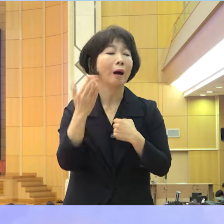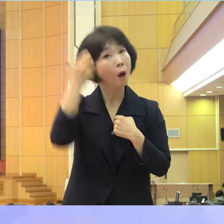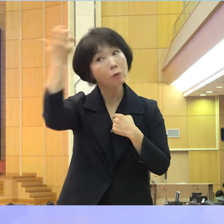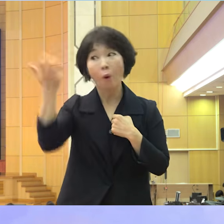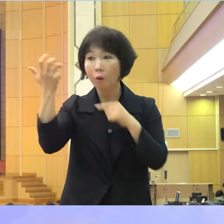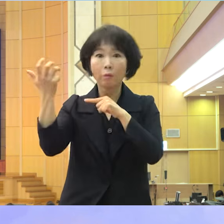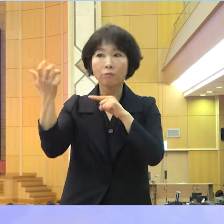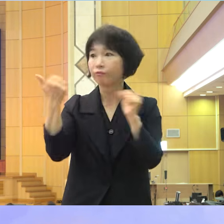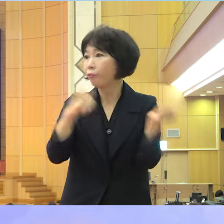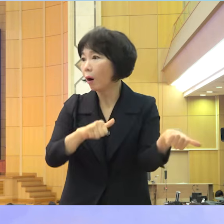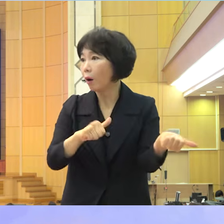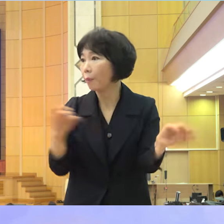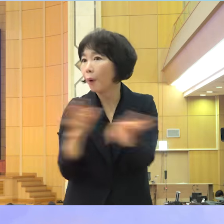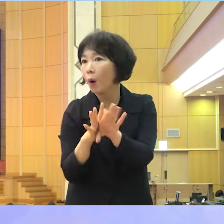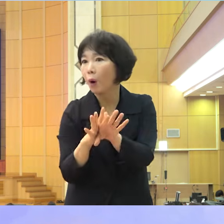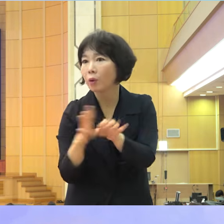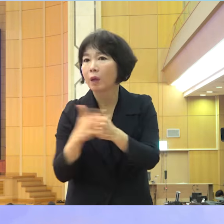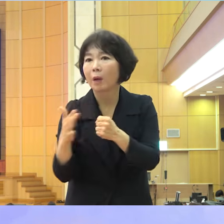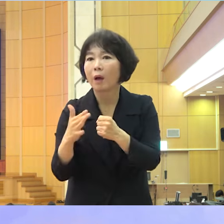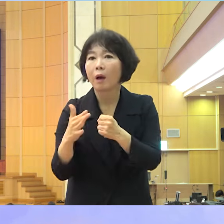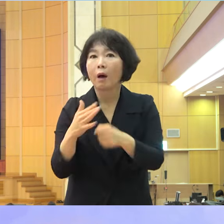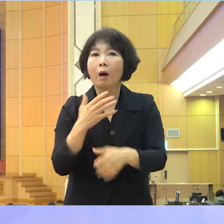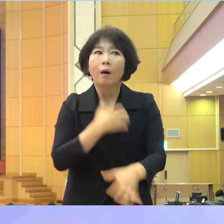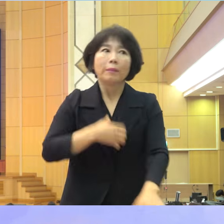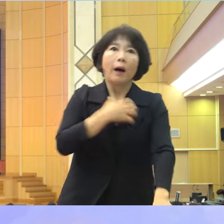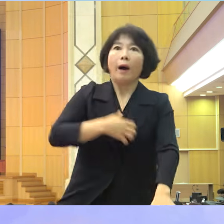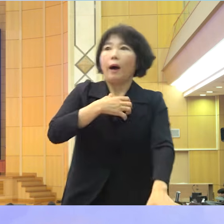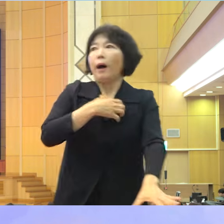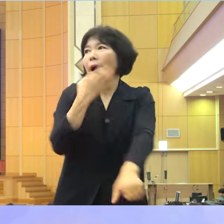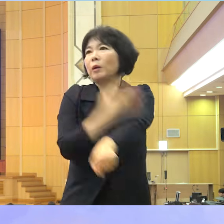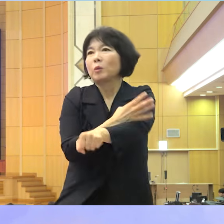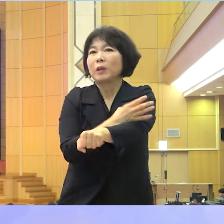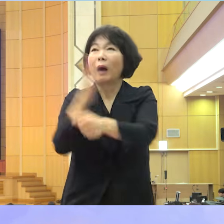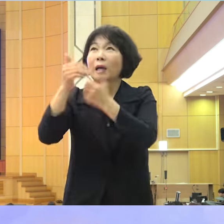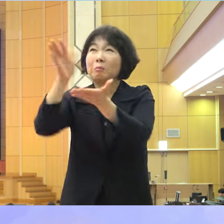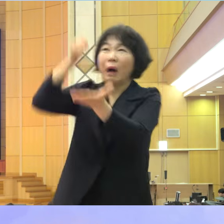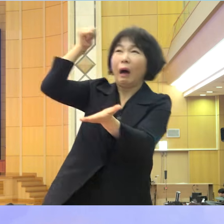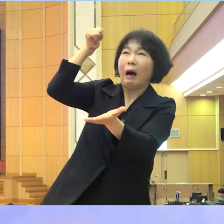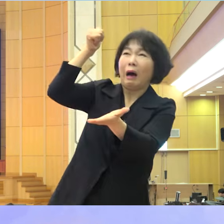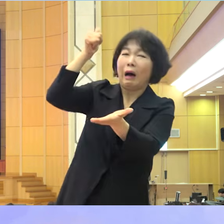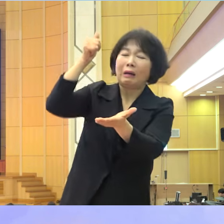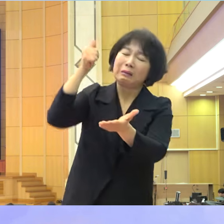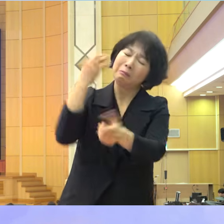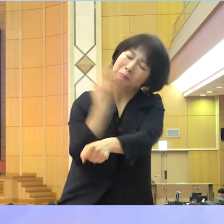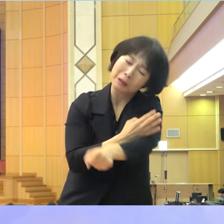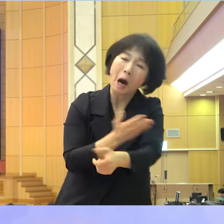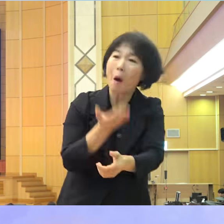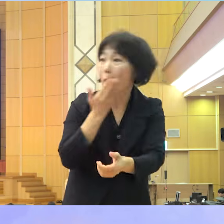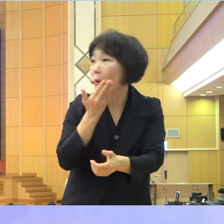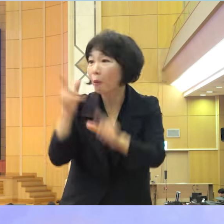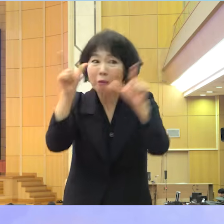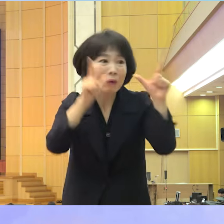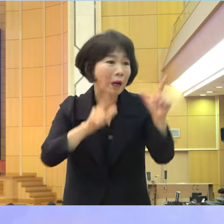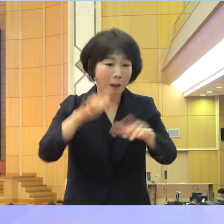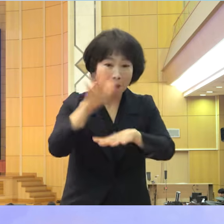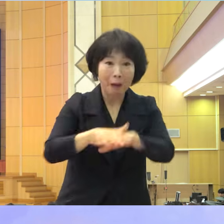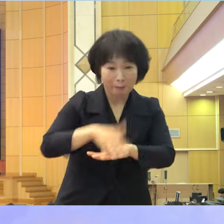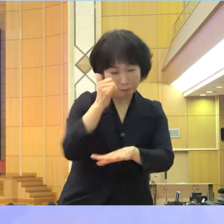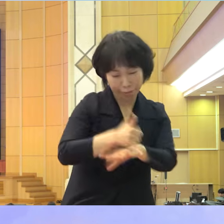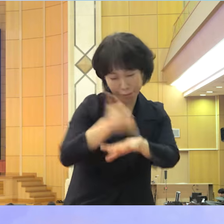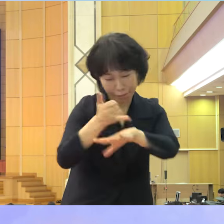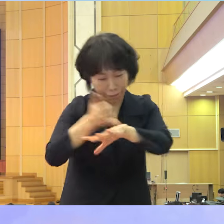영이 죽어버렸잖아. 그러고 나니까 아담이가 밭을 갈고 씨를 뿌리고 농사지어도 엉겅퀴와 가시도만 나고 농사도 안